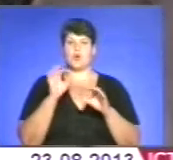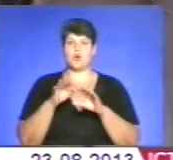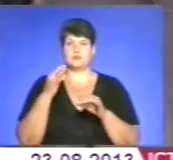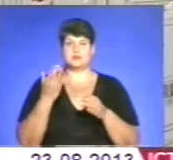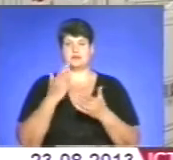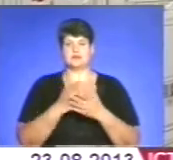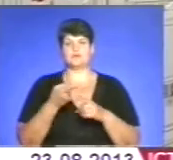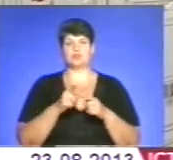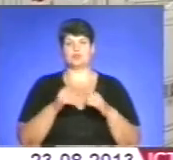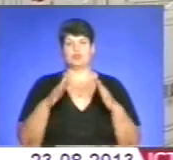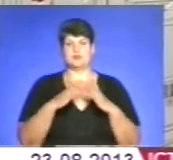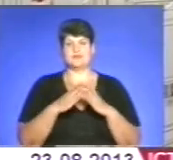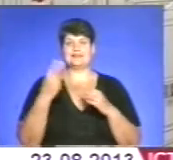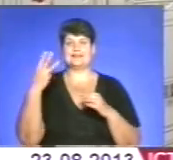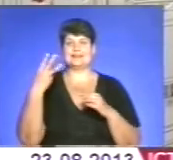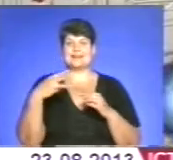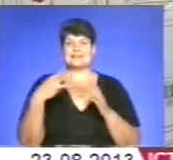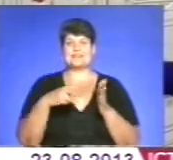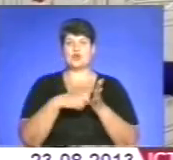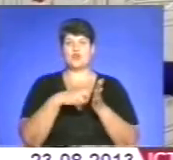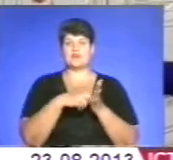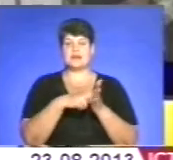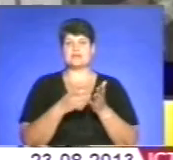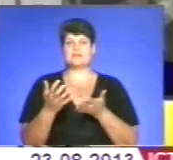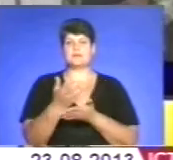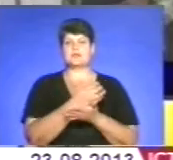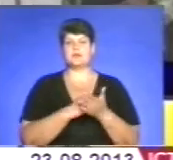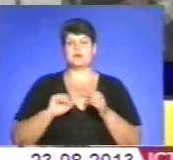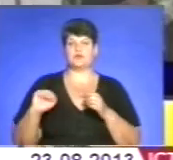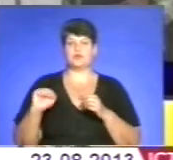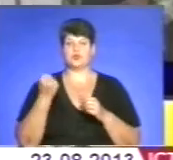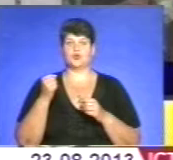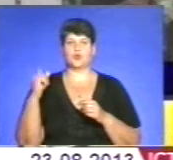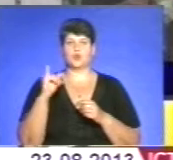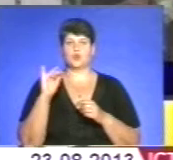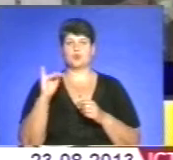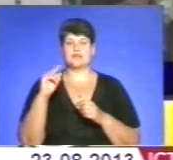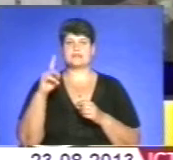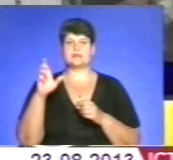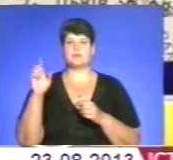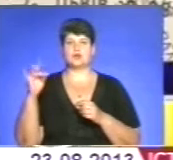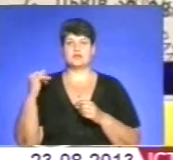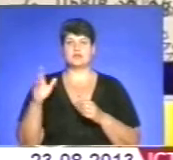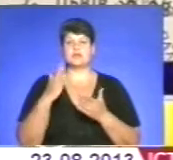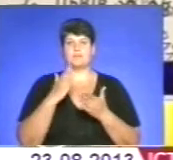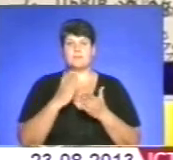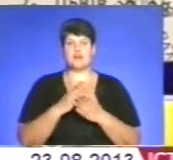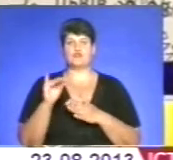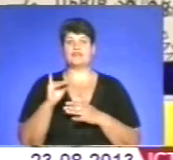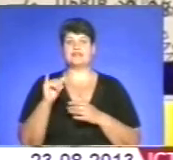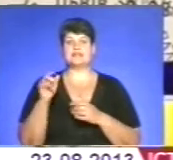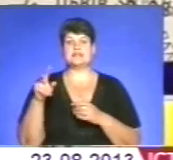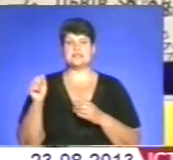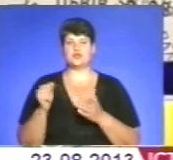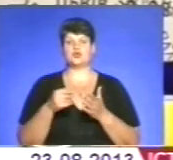цьому будинку. 30 конвертів для виставки зібрав друг Івана Гавдиди Юрій Заблоцький. Вони не лише мають філателістичну